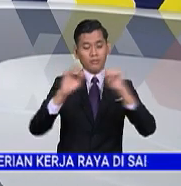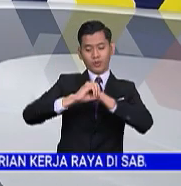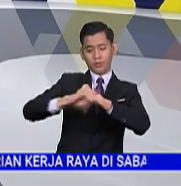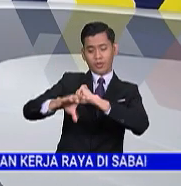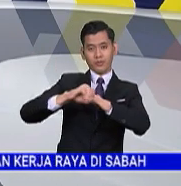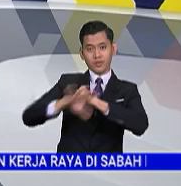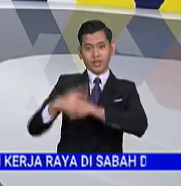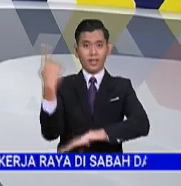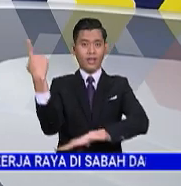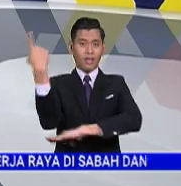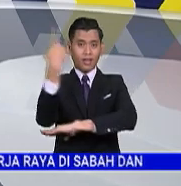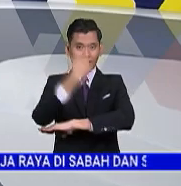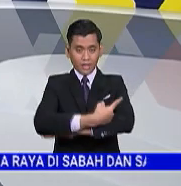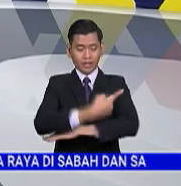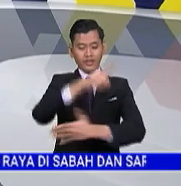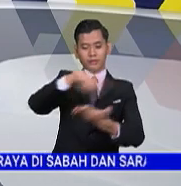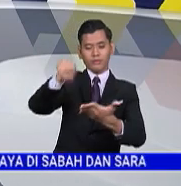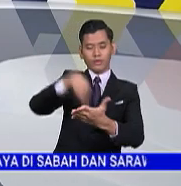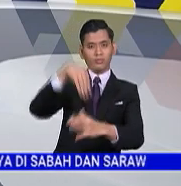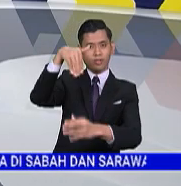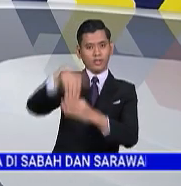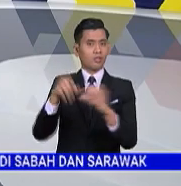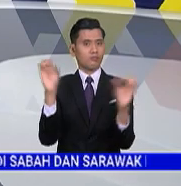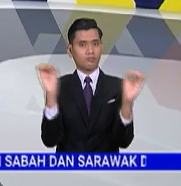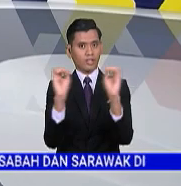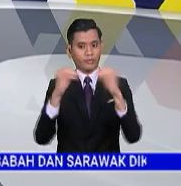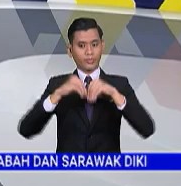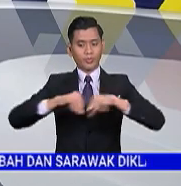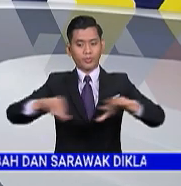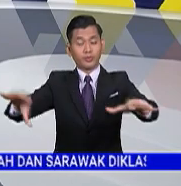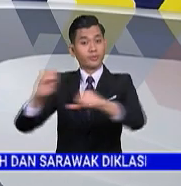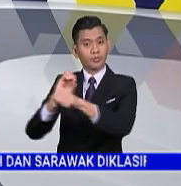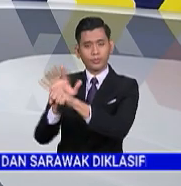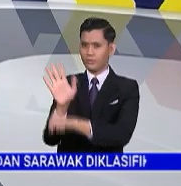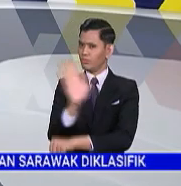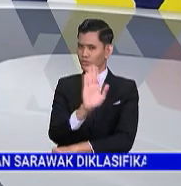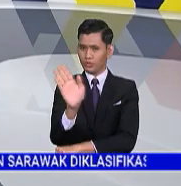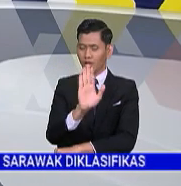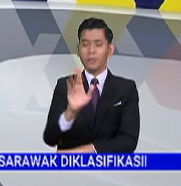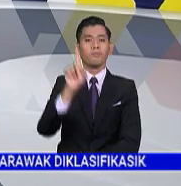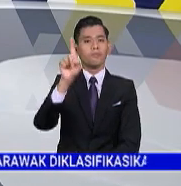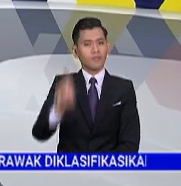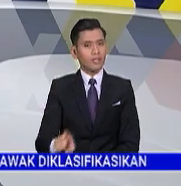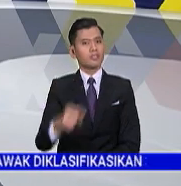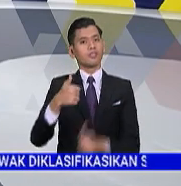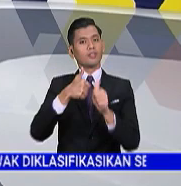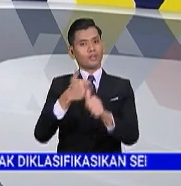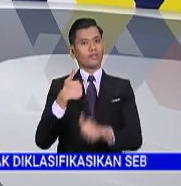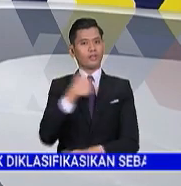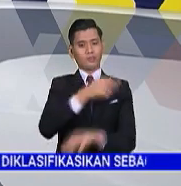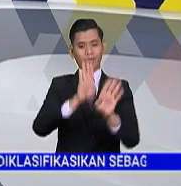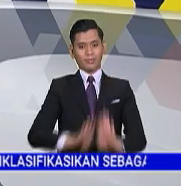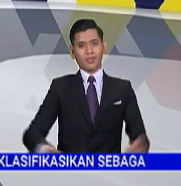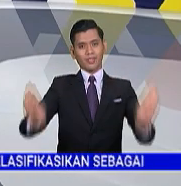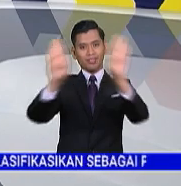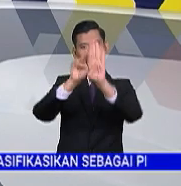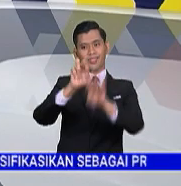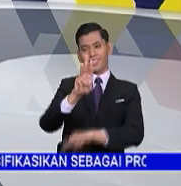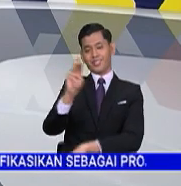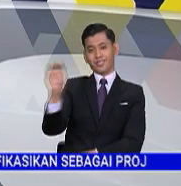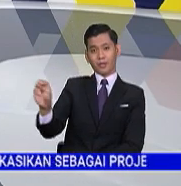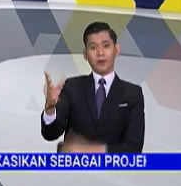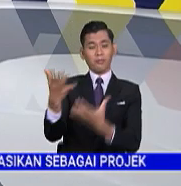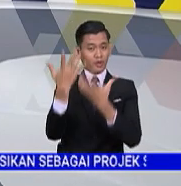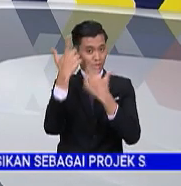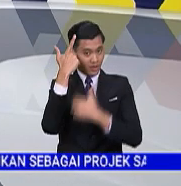dan hari mengundi tidak menjadi penyumbang kepada kes COVID-19. Sentiasa ikuti kami di Berita RTM untuk